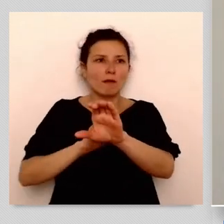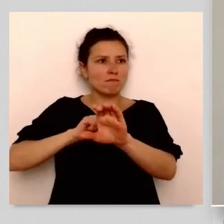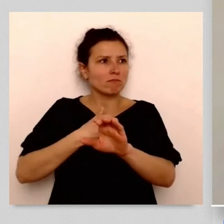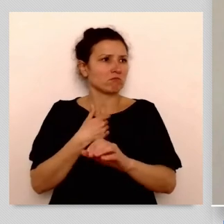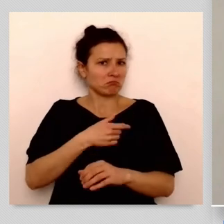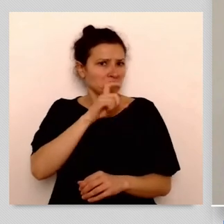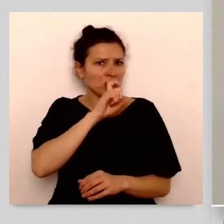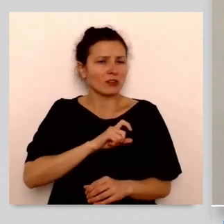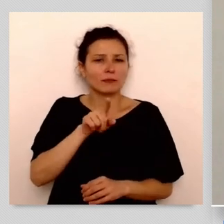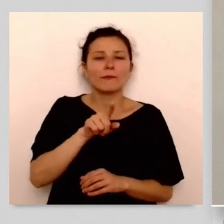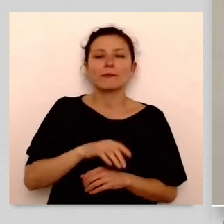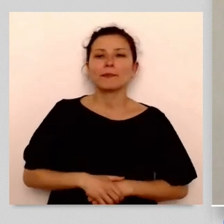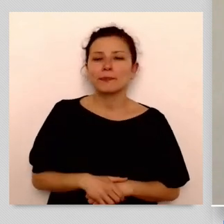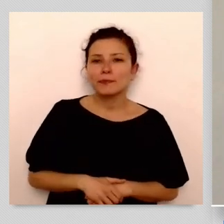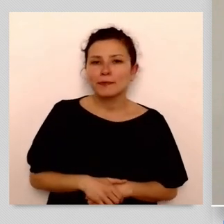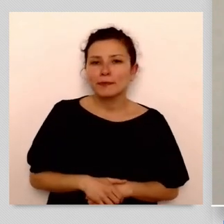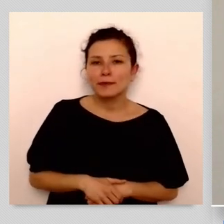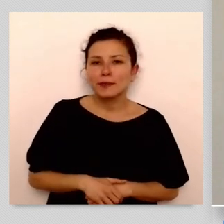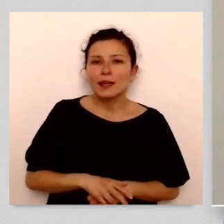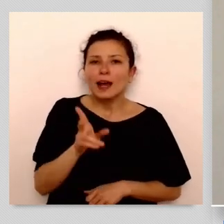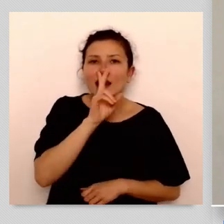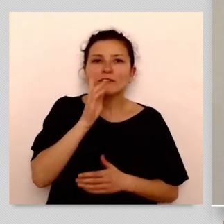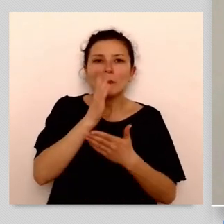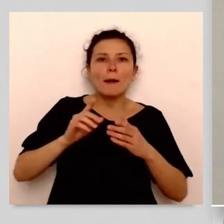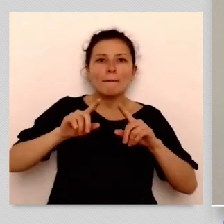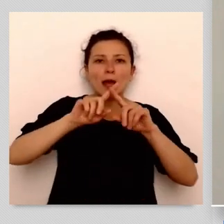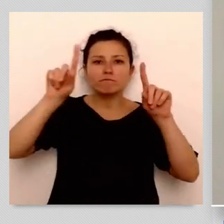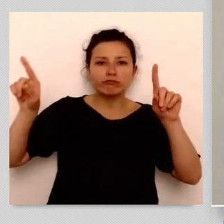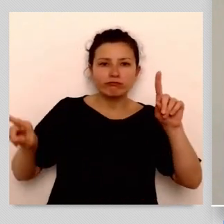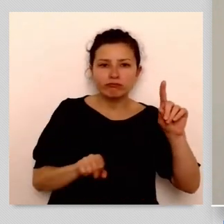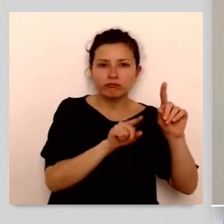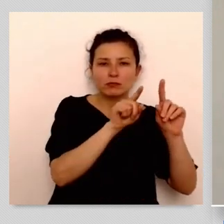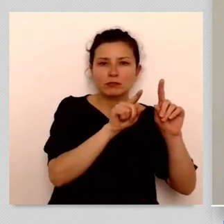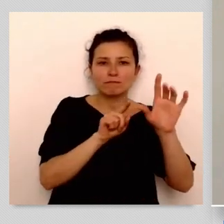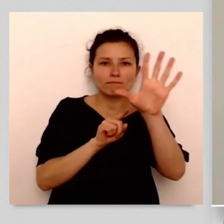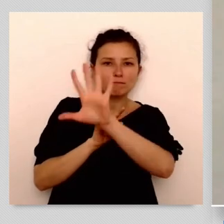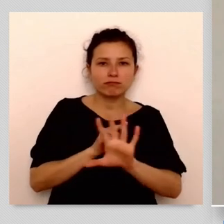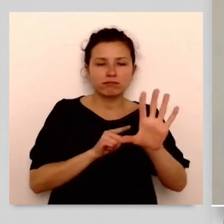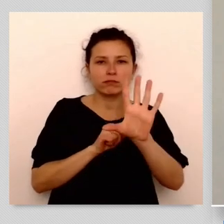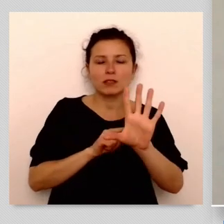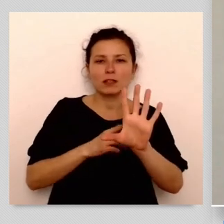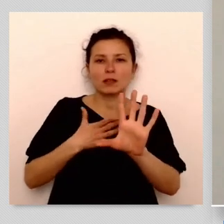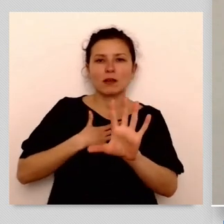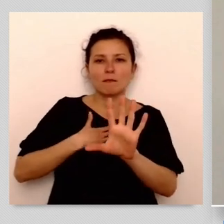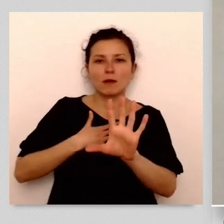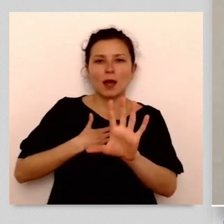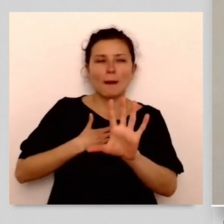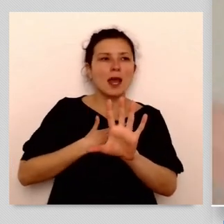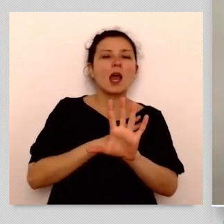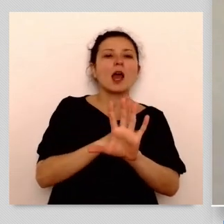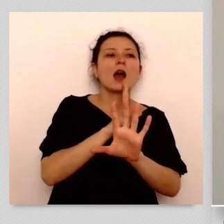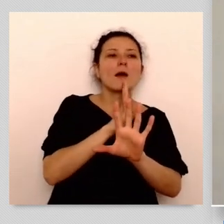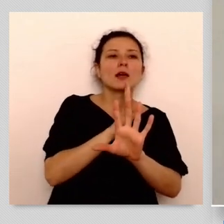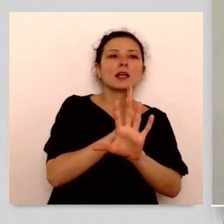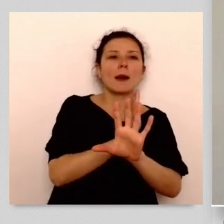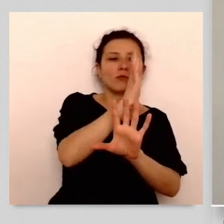lewo mamy na naszych mapach eliptycznych mamy północną i południową Amerykę, a na prawo